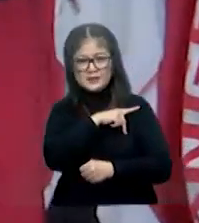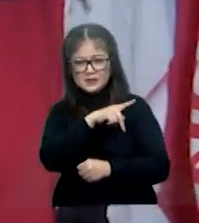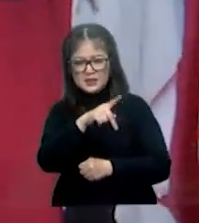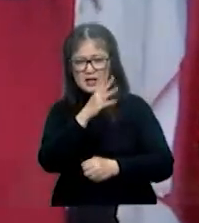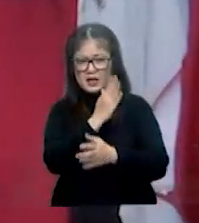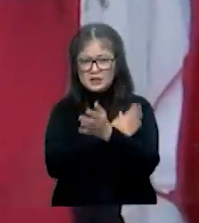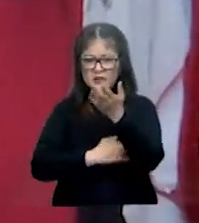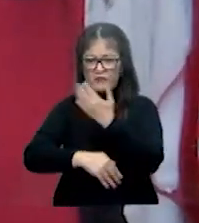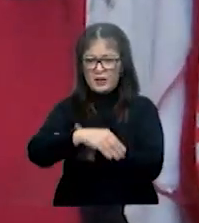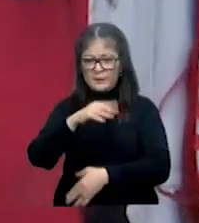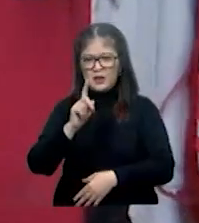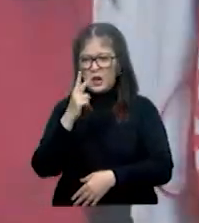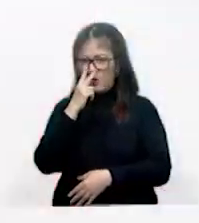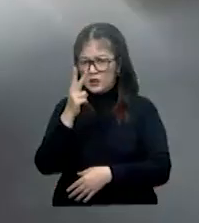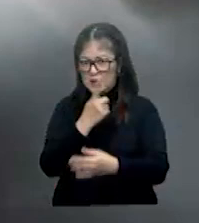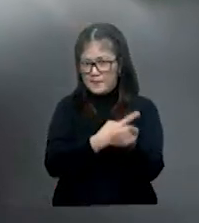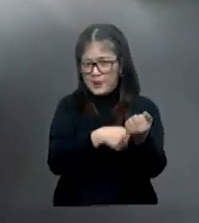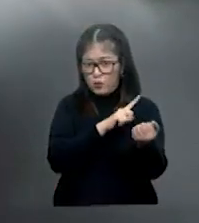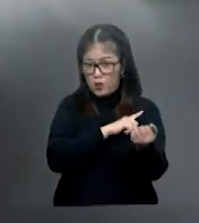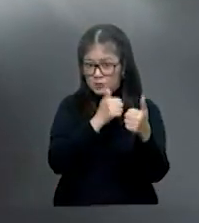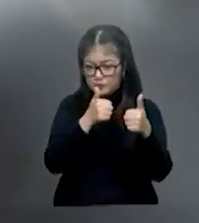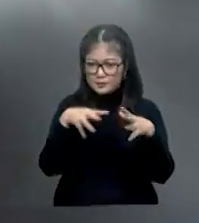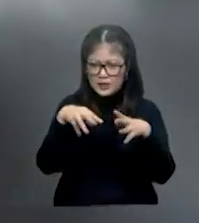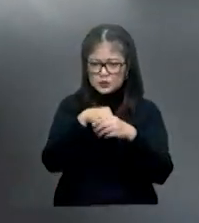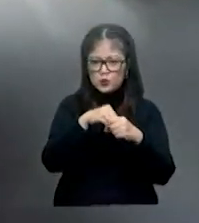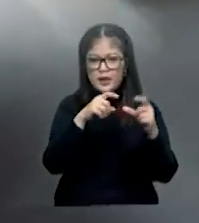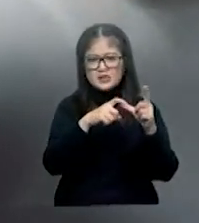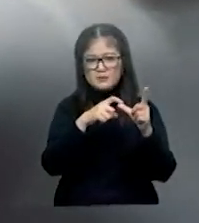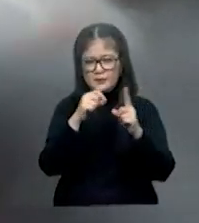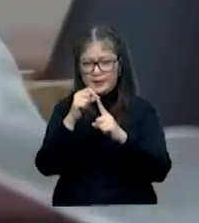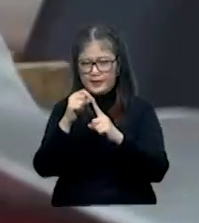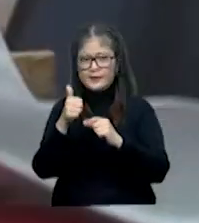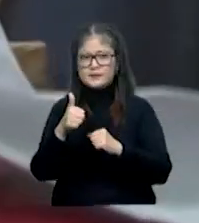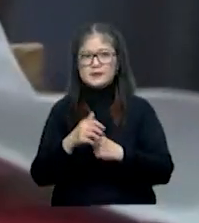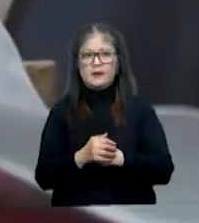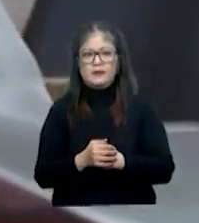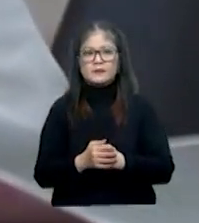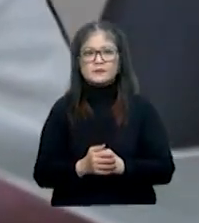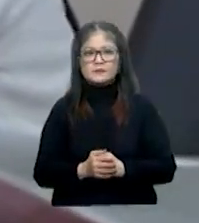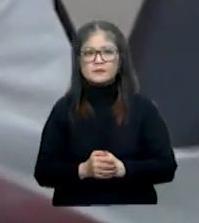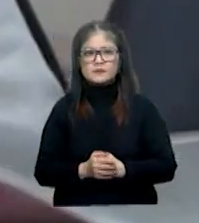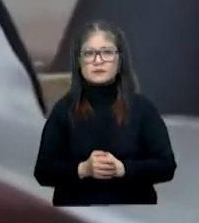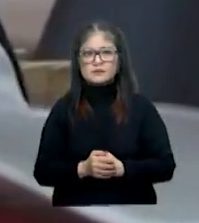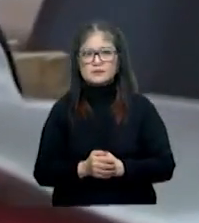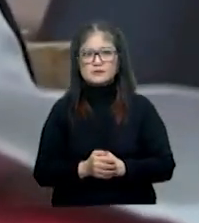untuk mengikuti Sekolah Staf Presiden. Dari Jakarta, Refika Sibarani, Dias Triawan, iNews melaporkan.